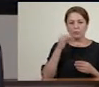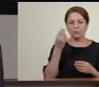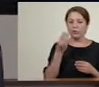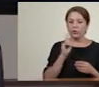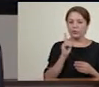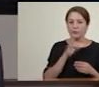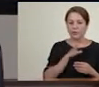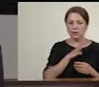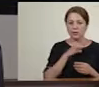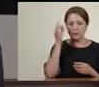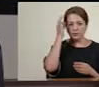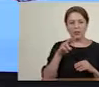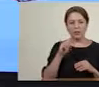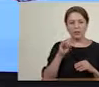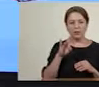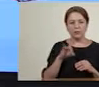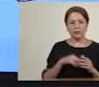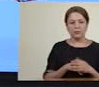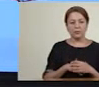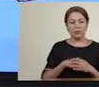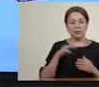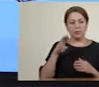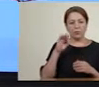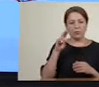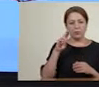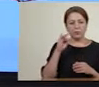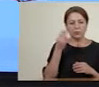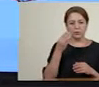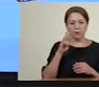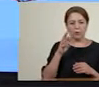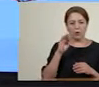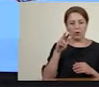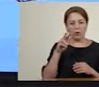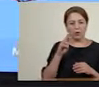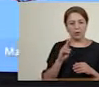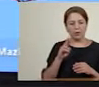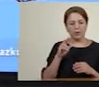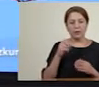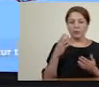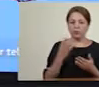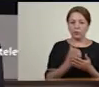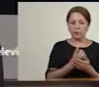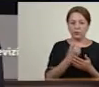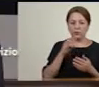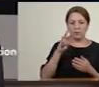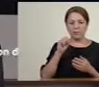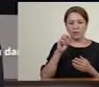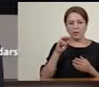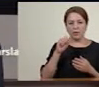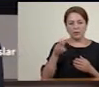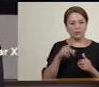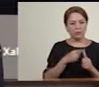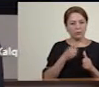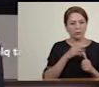ekan? Barakalla. Topishmoqlar jumboq, topmacha, matal deb